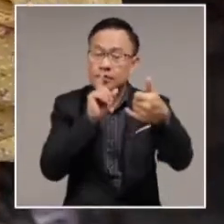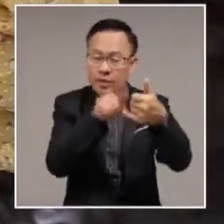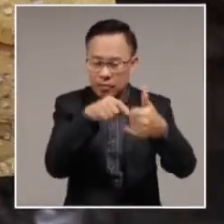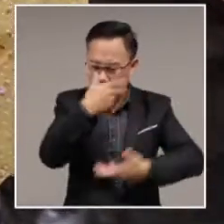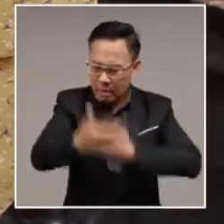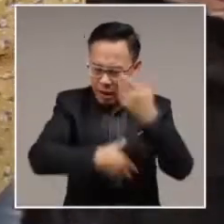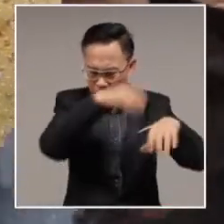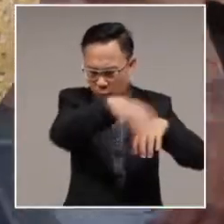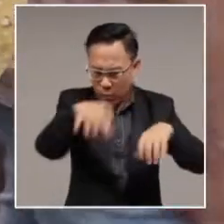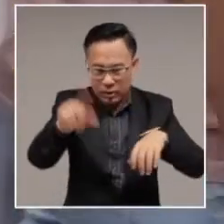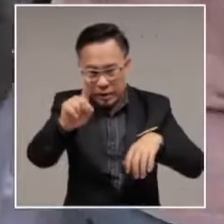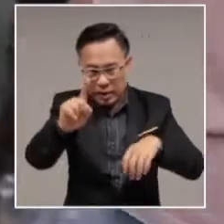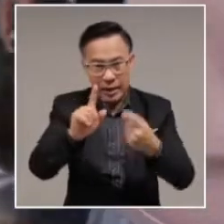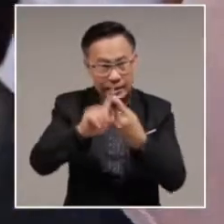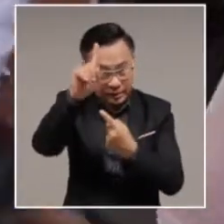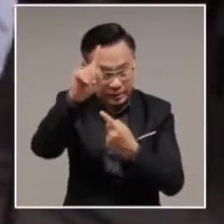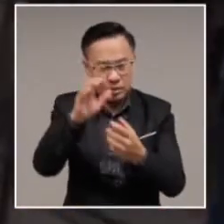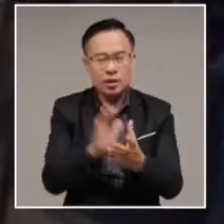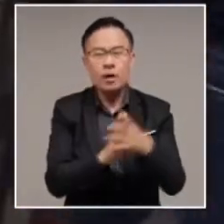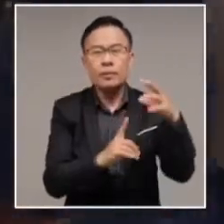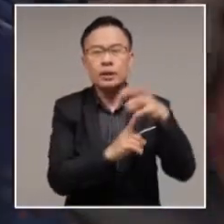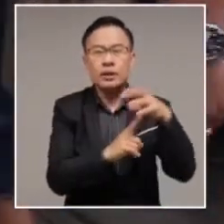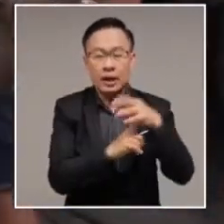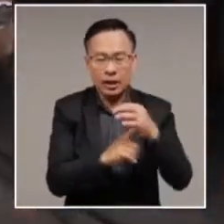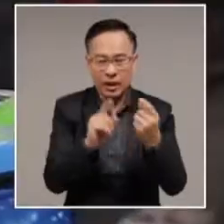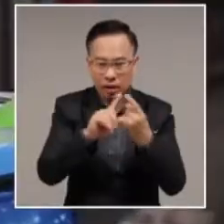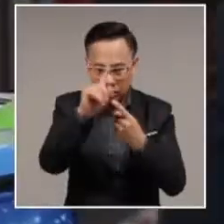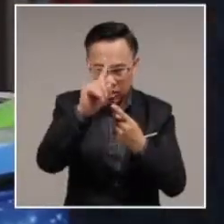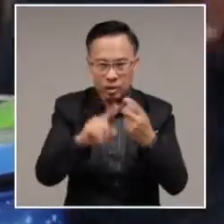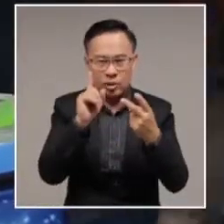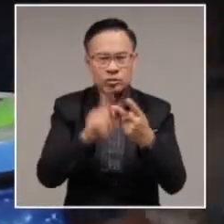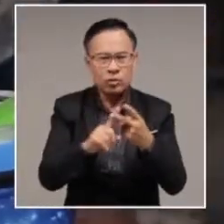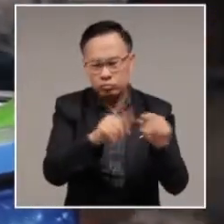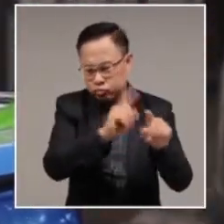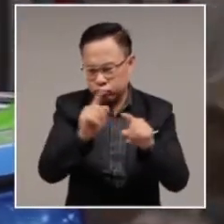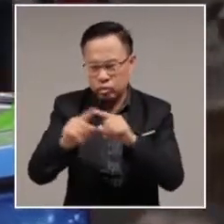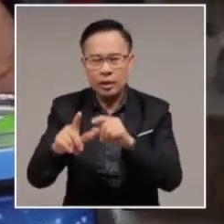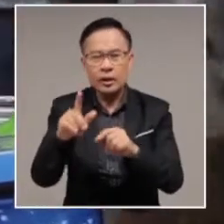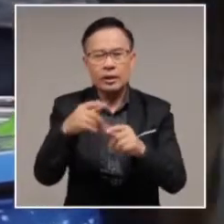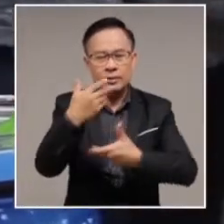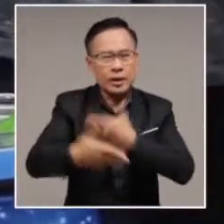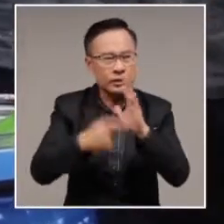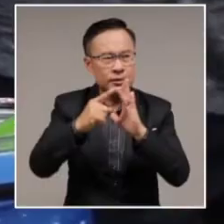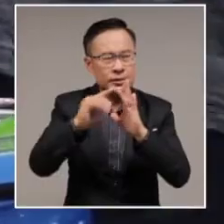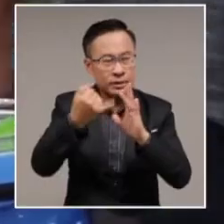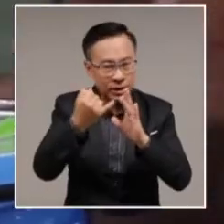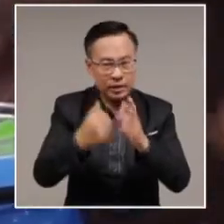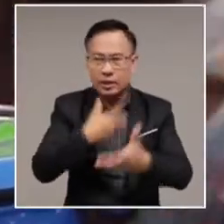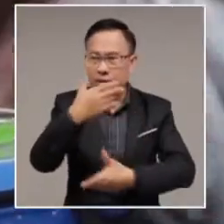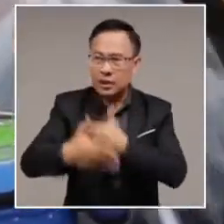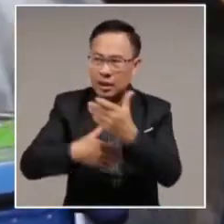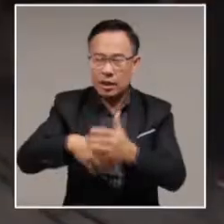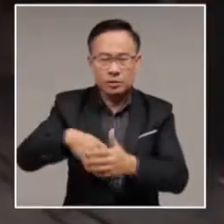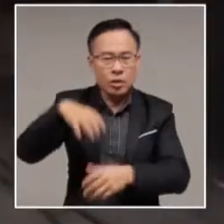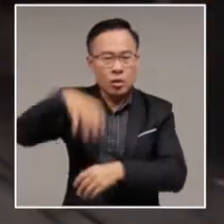าดไหนบ้างอะคะ ก็มีตลาดนัดโรงพยาบาลกรุงเทพพัทยาตลาดตะเคียนเตี้ยแยกเจโรงพยาบาลเศรษ